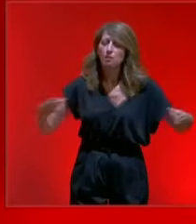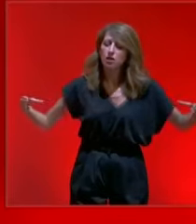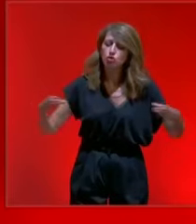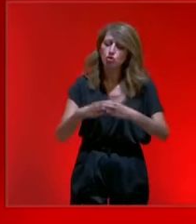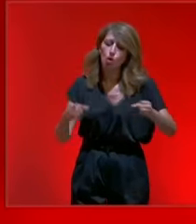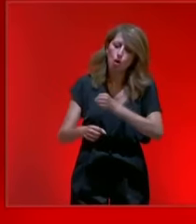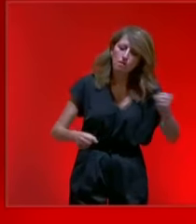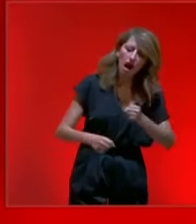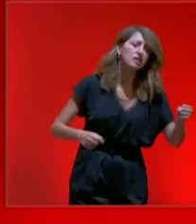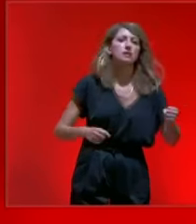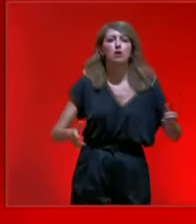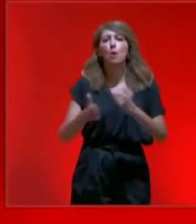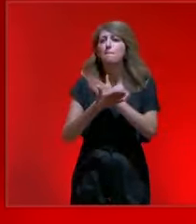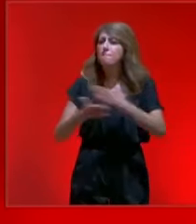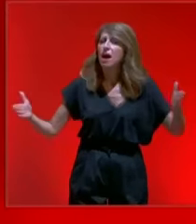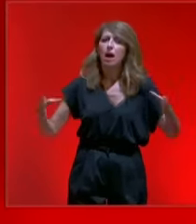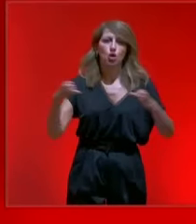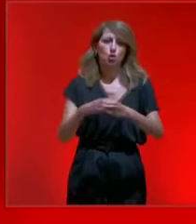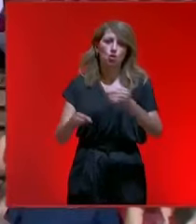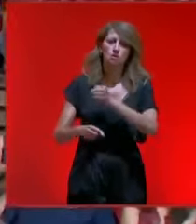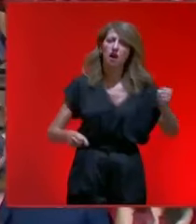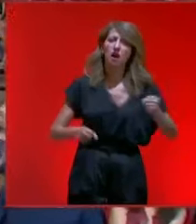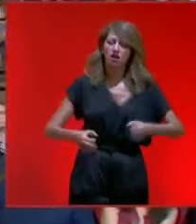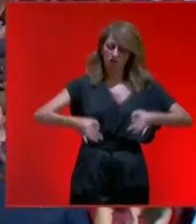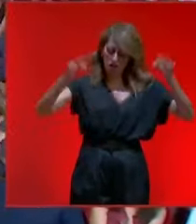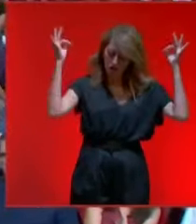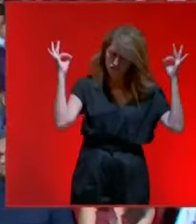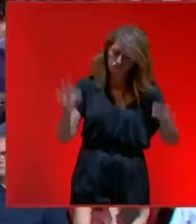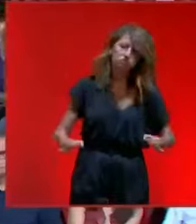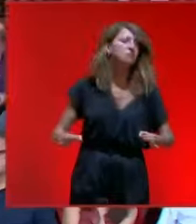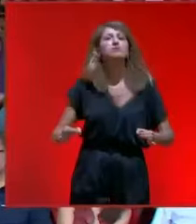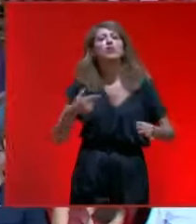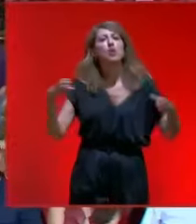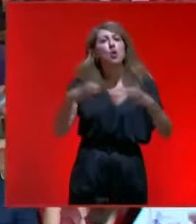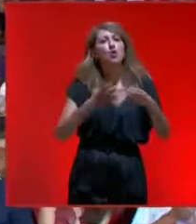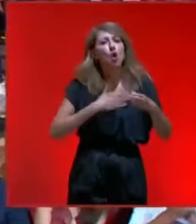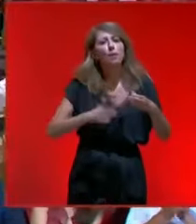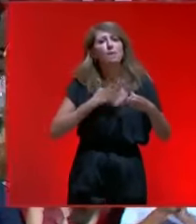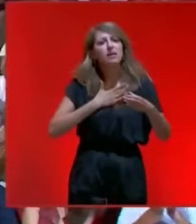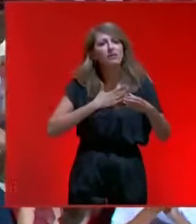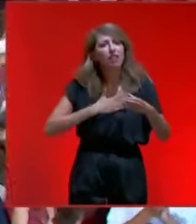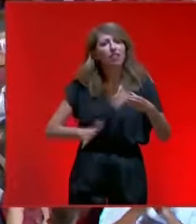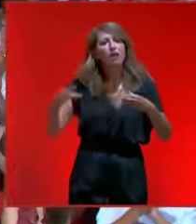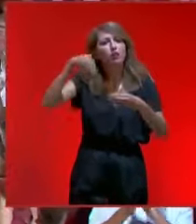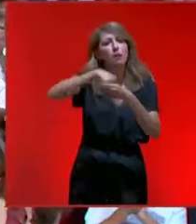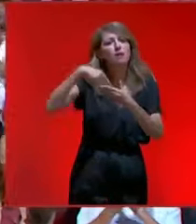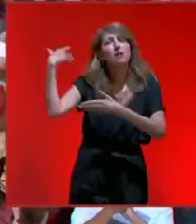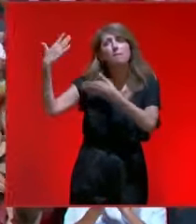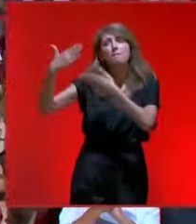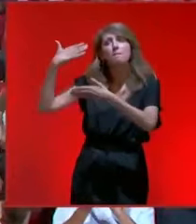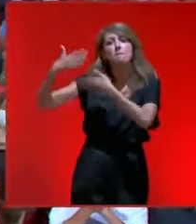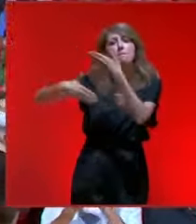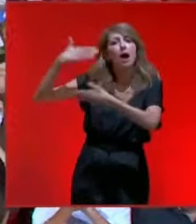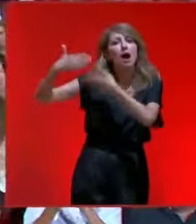νέα μεγάλη αριστερά που θα ενσωματώνει όλες τις θετικές παραδόσεις του αριστερού και προοδευτικού κινήματος.